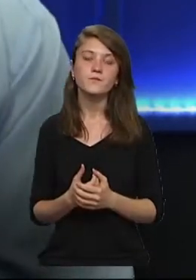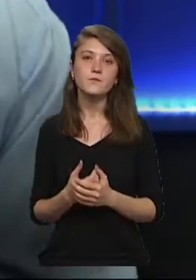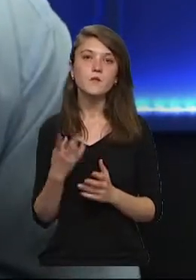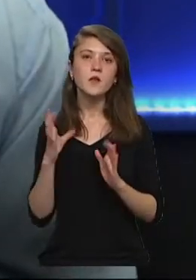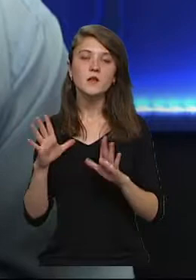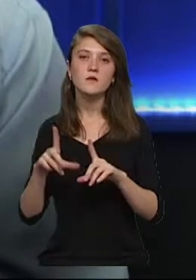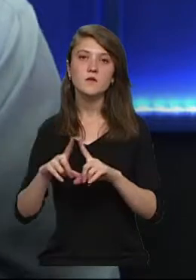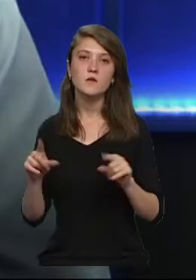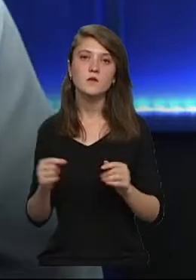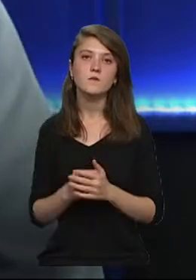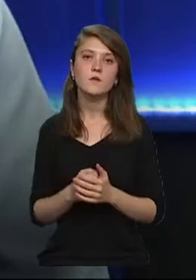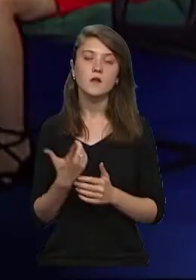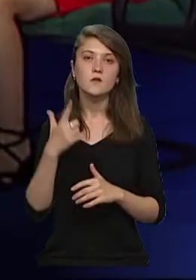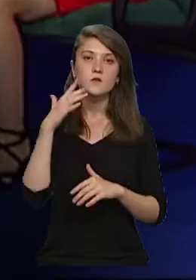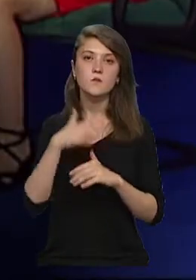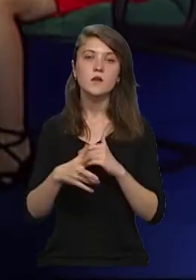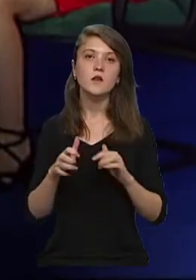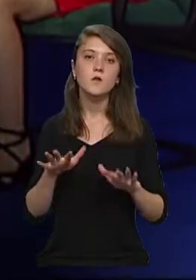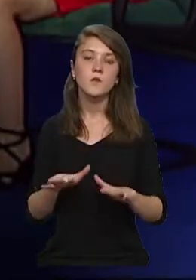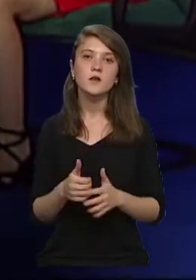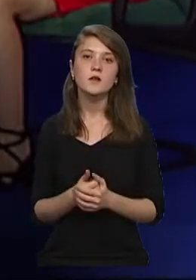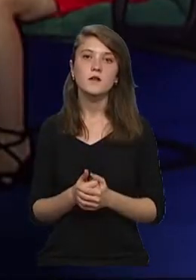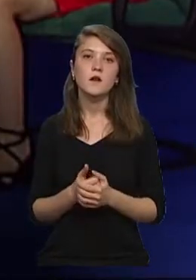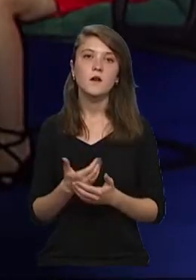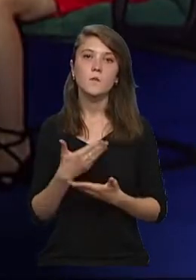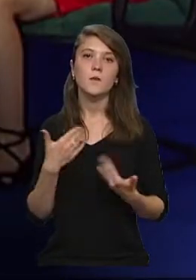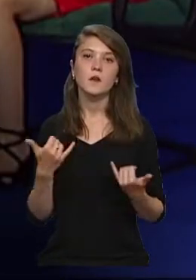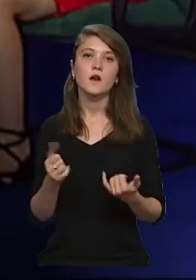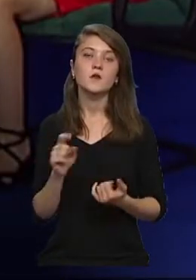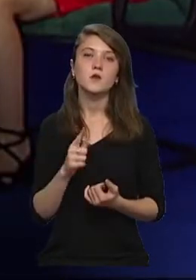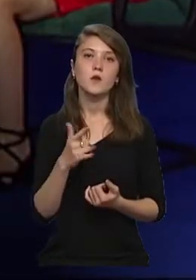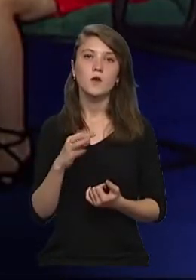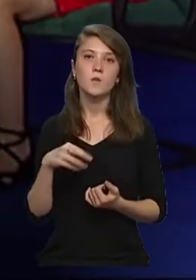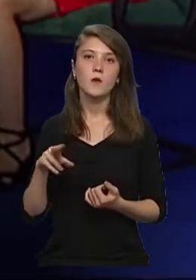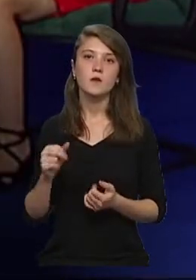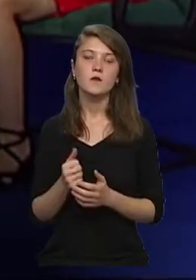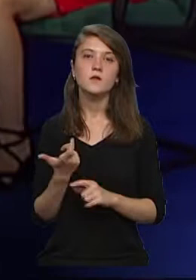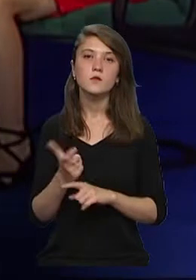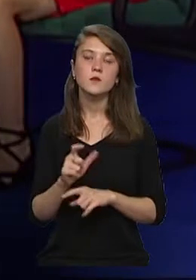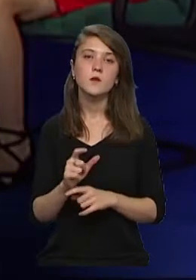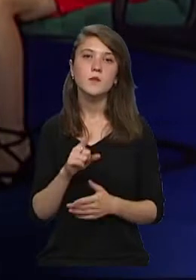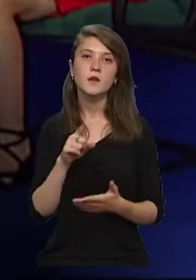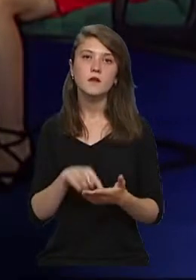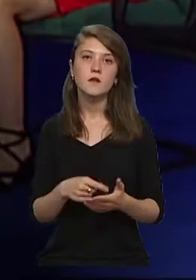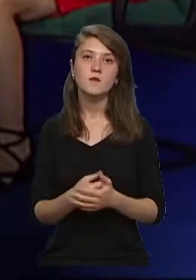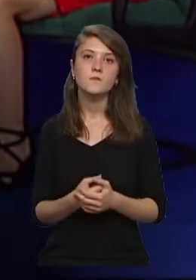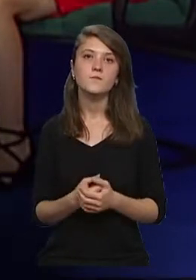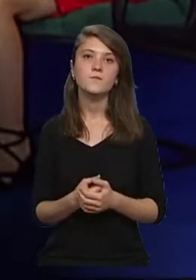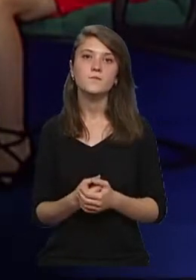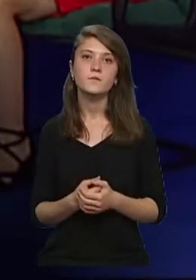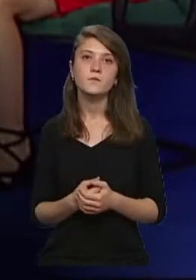і тут. Ну, але ж розумієте, на громадських засадах це. А ми тепер, а що громада? Дуже слушне запитання, тому що